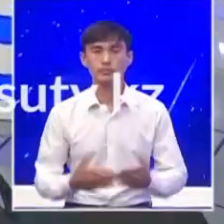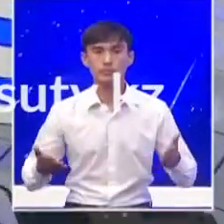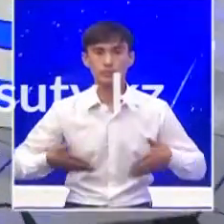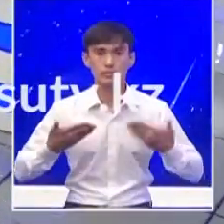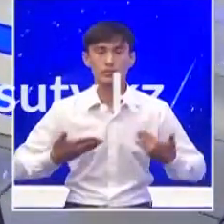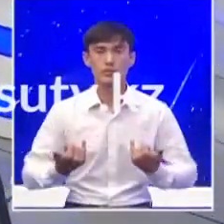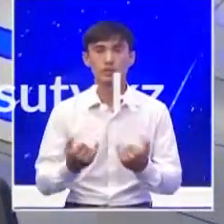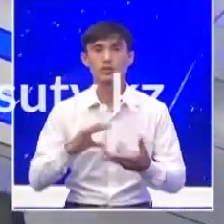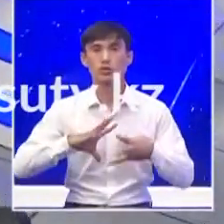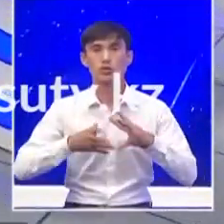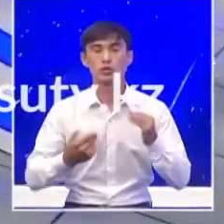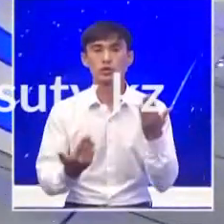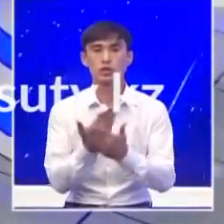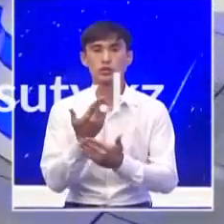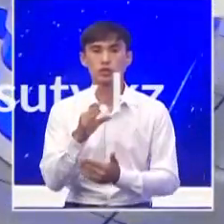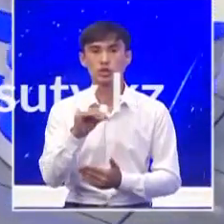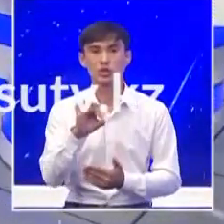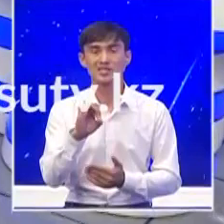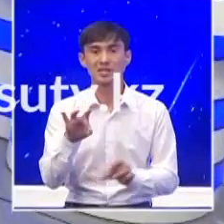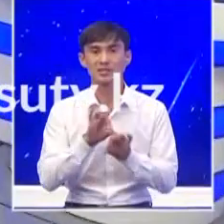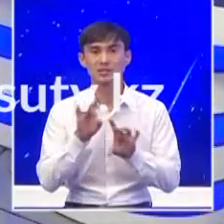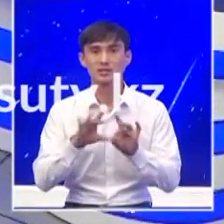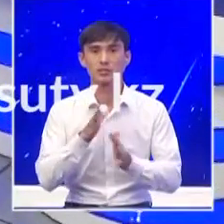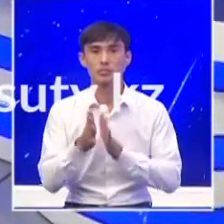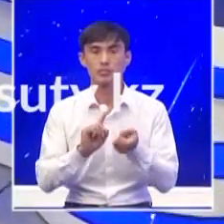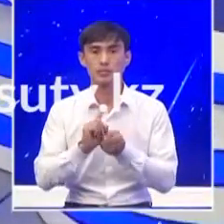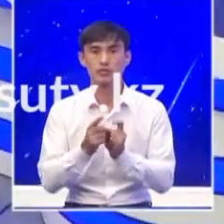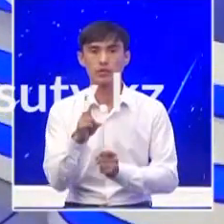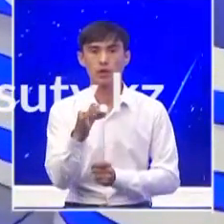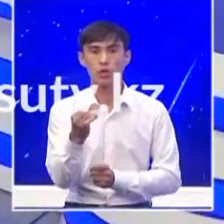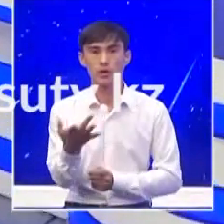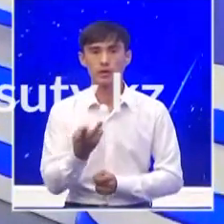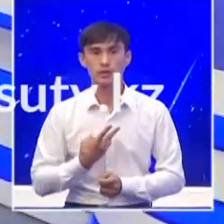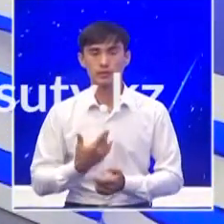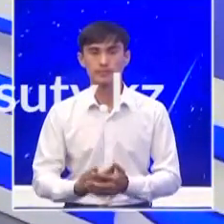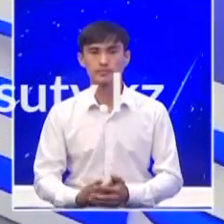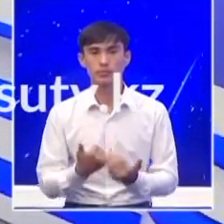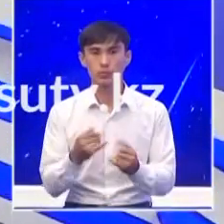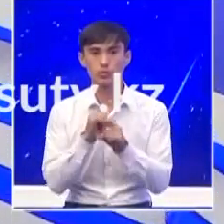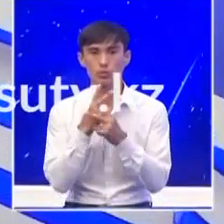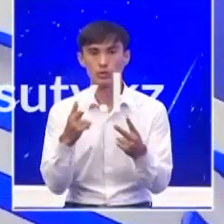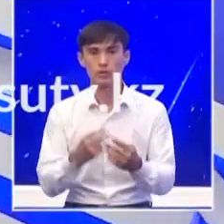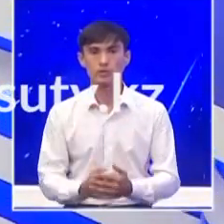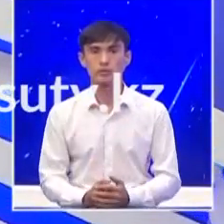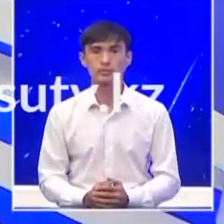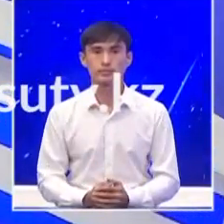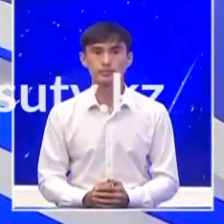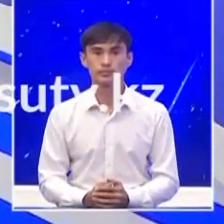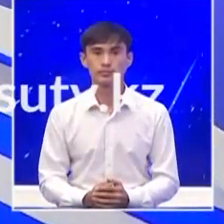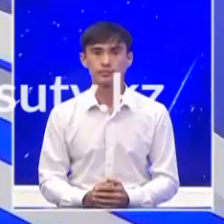Армысыздар, тікелей эфирде қорытынды жаңалықтар. Студияда Жазира Айсаева, сурдо аудармада Дәурен Қадырбекұлы. Бүгін көретіндеріңіз.